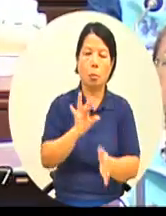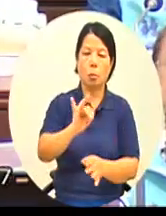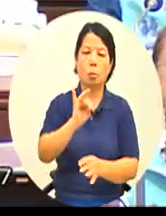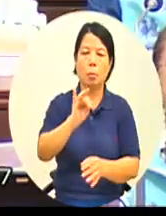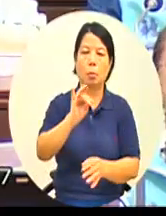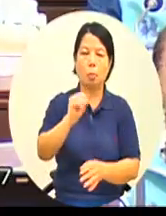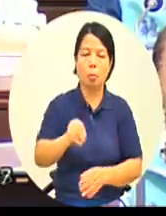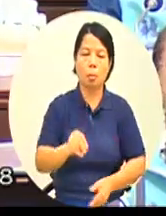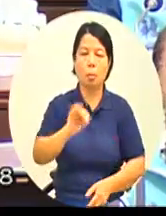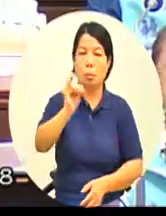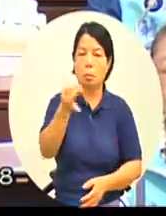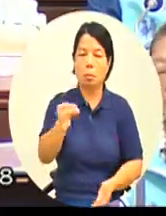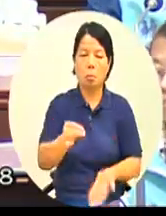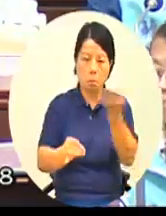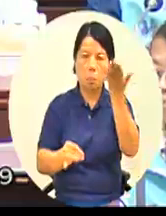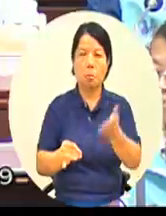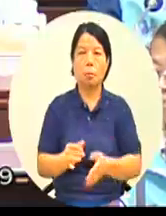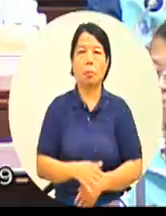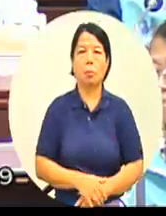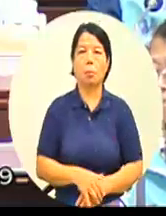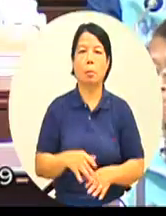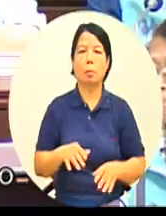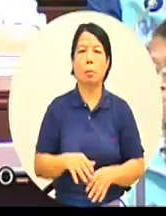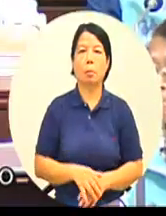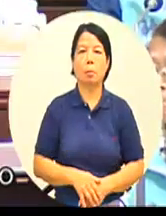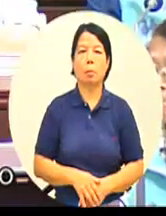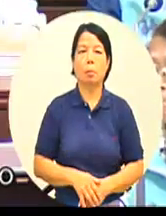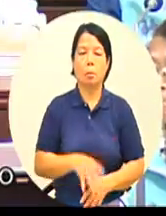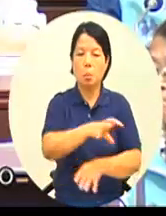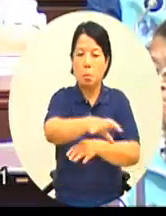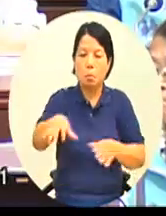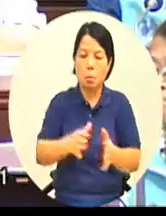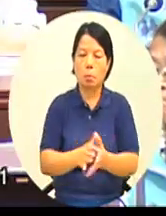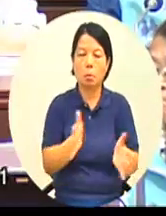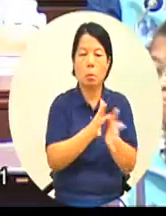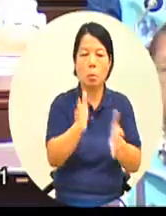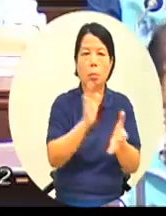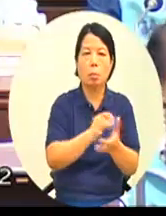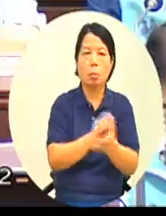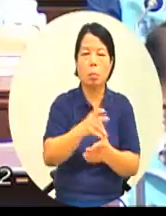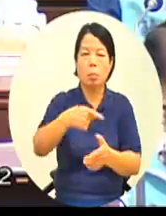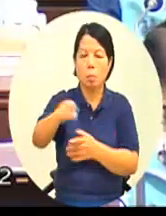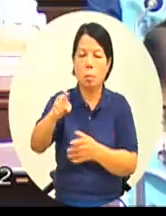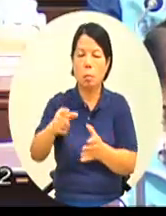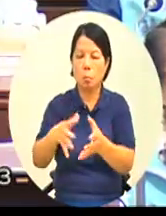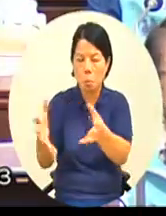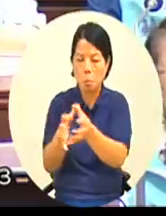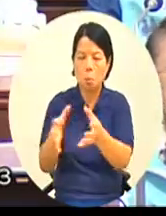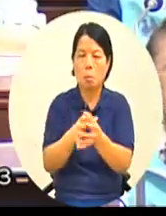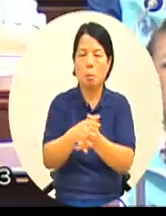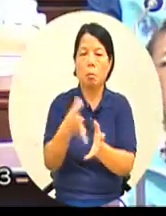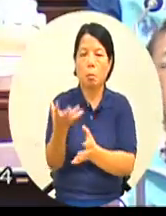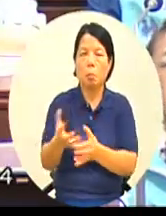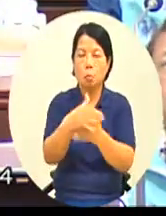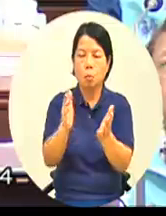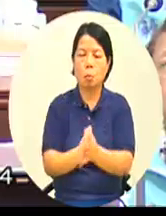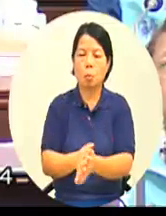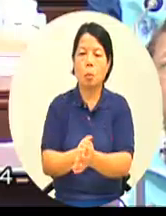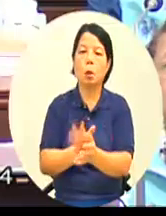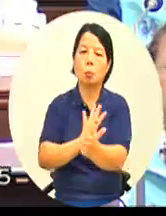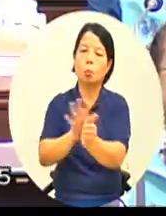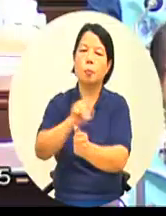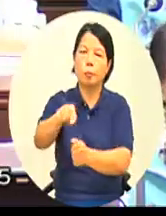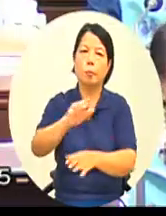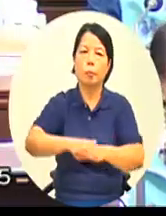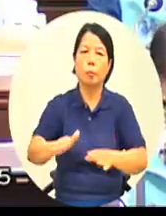的。那我们都会到几个可能是街友朋友固定比较常聚集的地方，会提供相关的服务。的确其